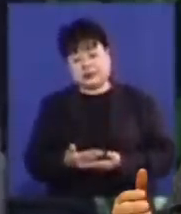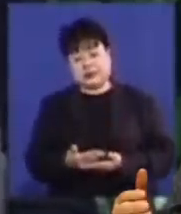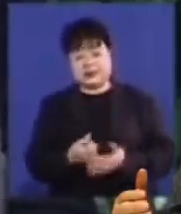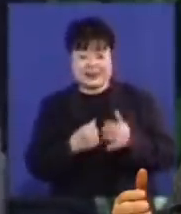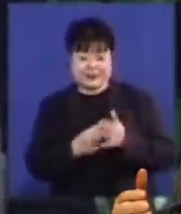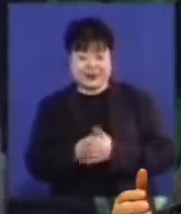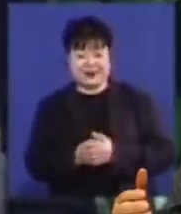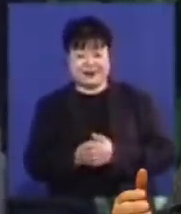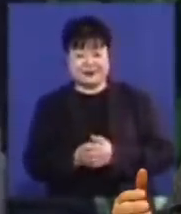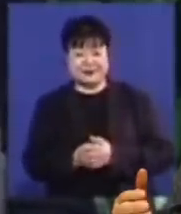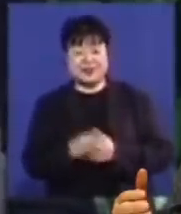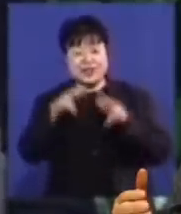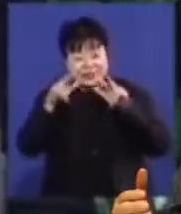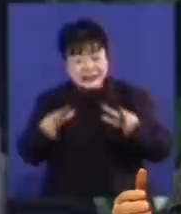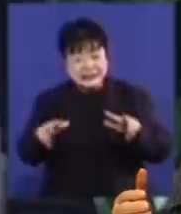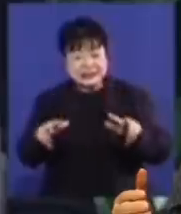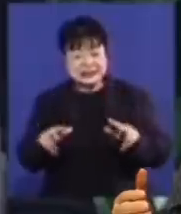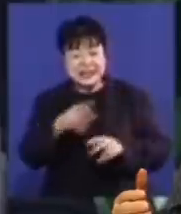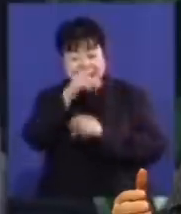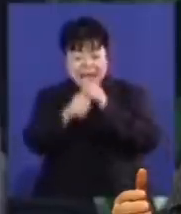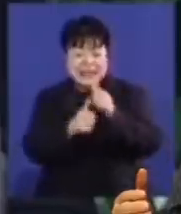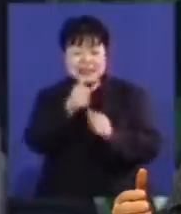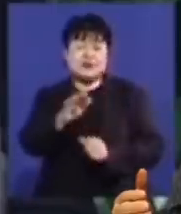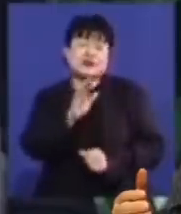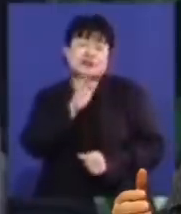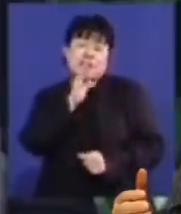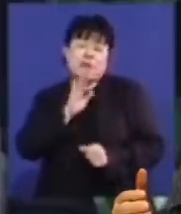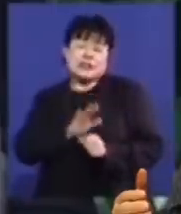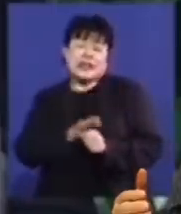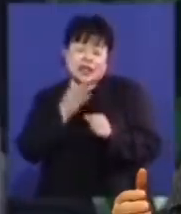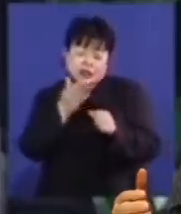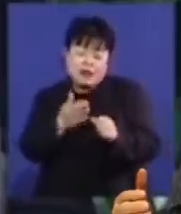그래서 네가 이제 나를 정말 사랑한 줄 알겠다.